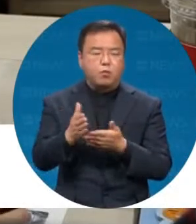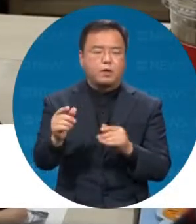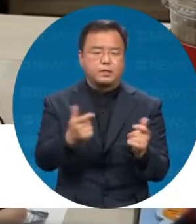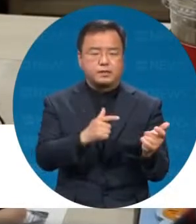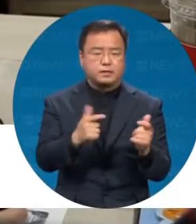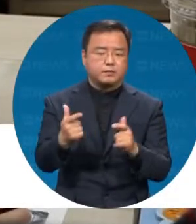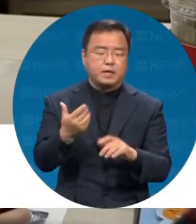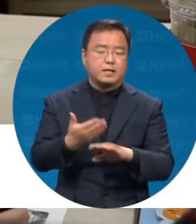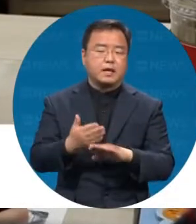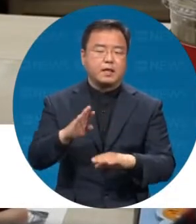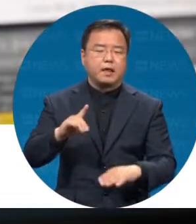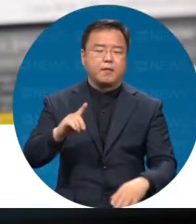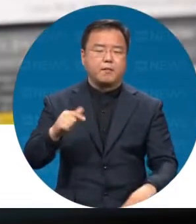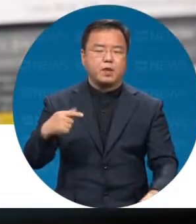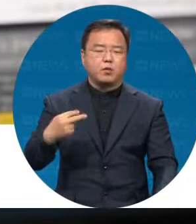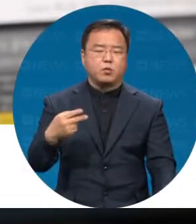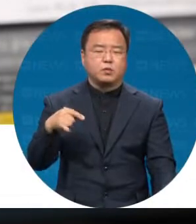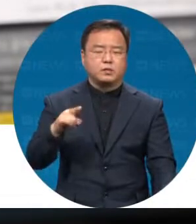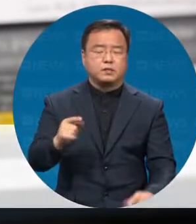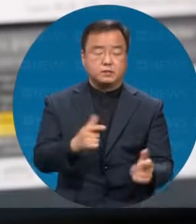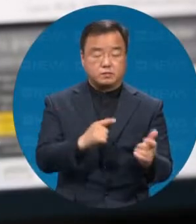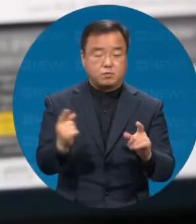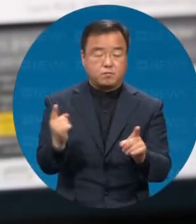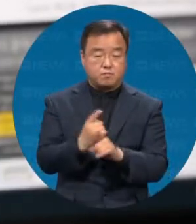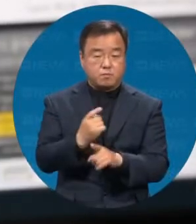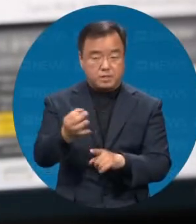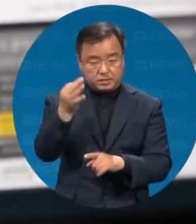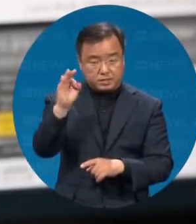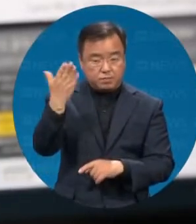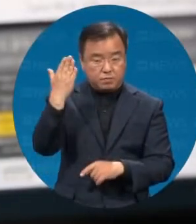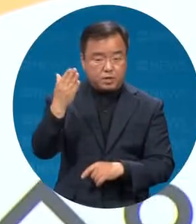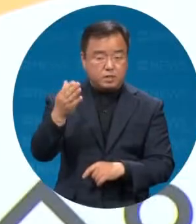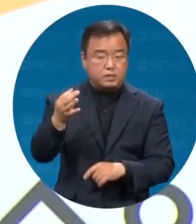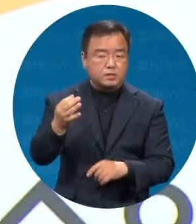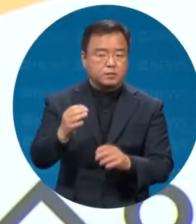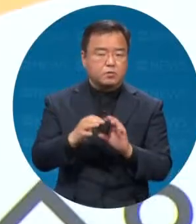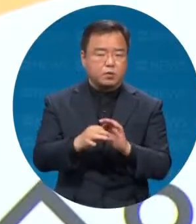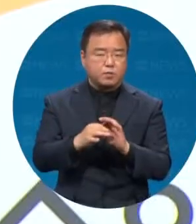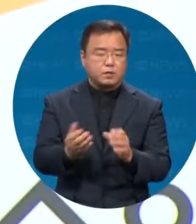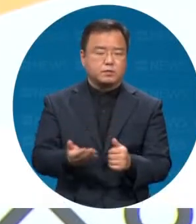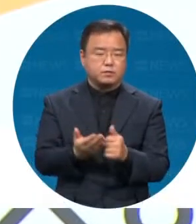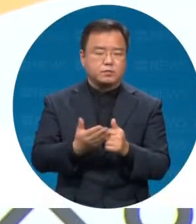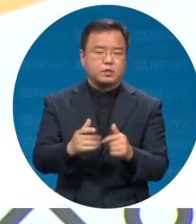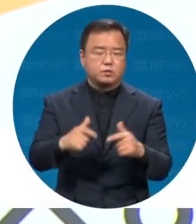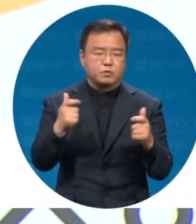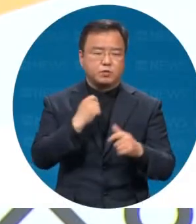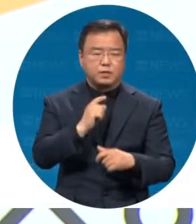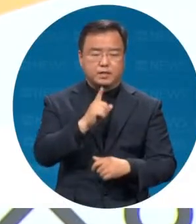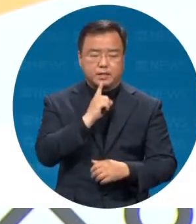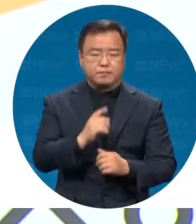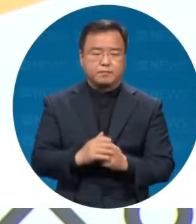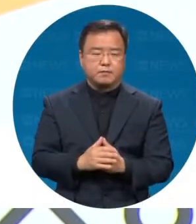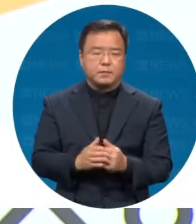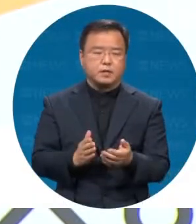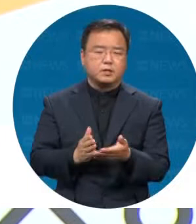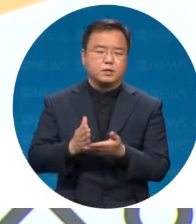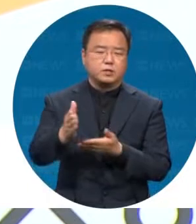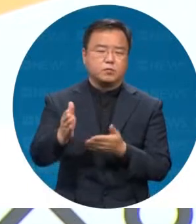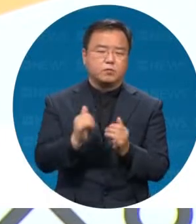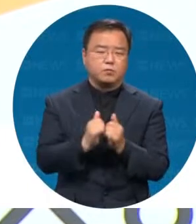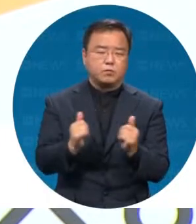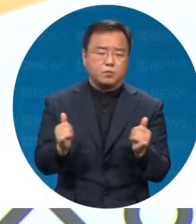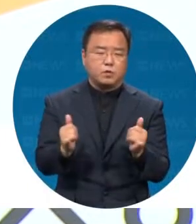정원 으로 바꿔 첨단 학과 전문 인재를 늘리겠다는 겁니다 전공 생 배추를 늘리게 씁니다